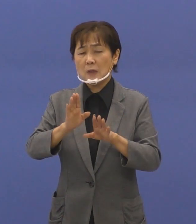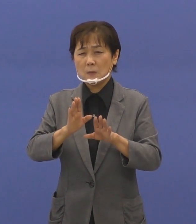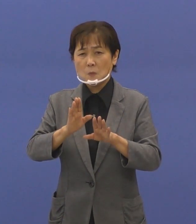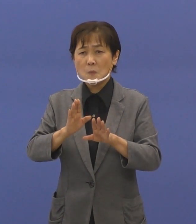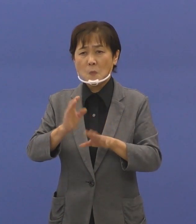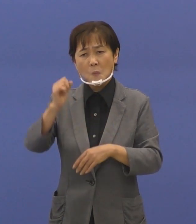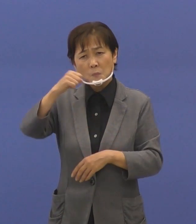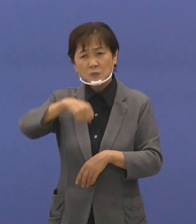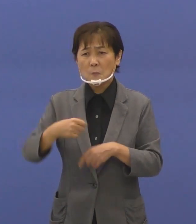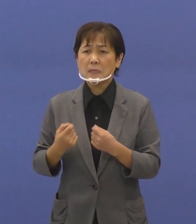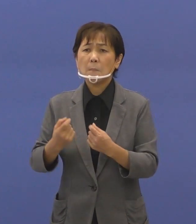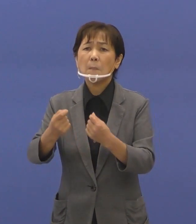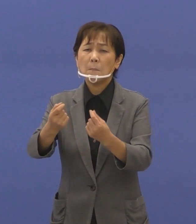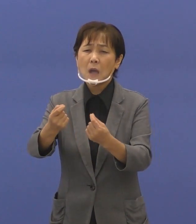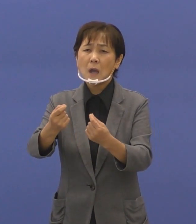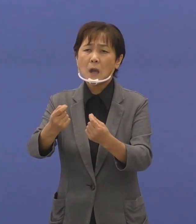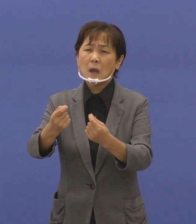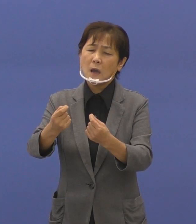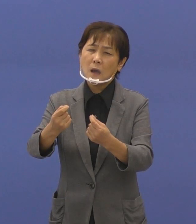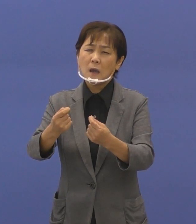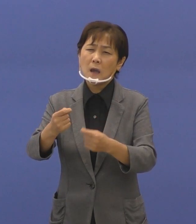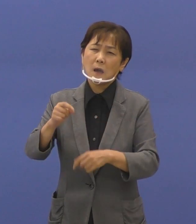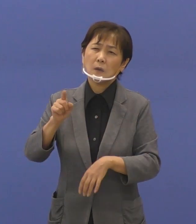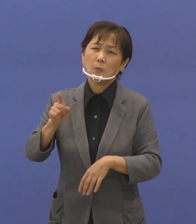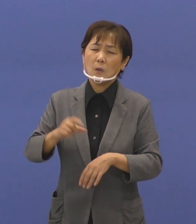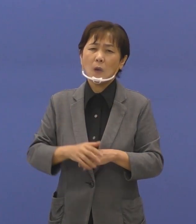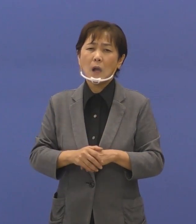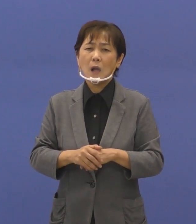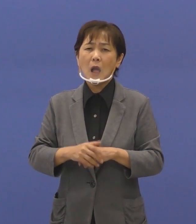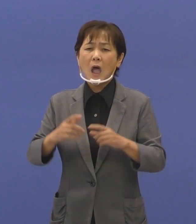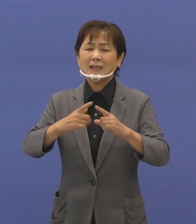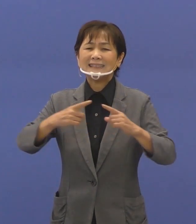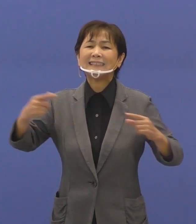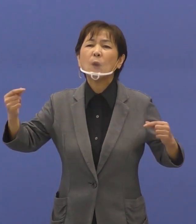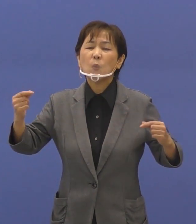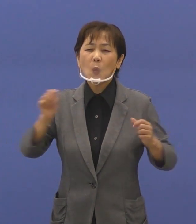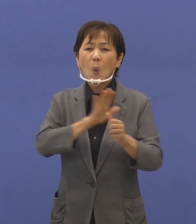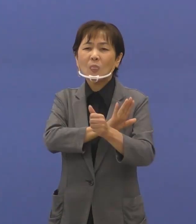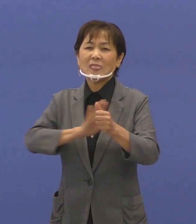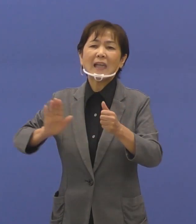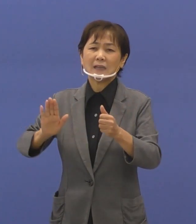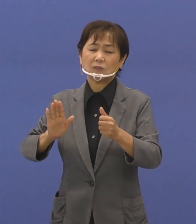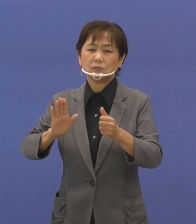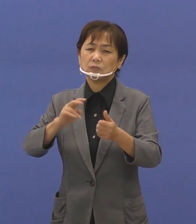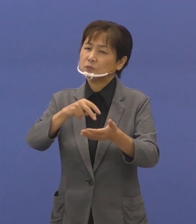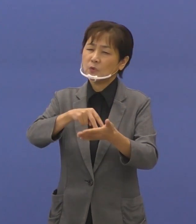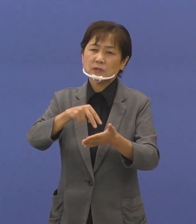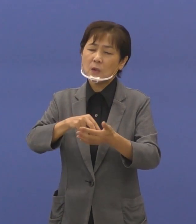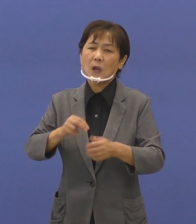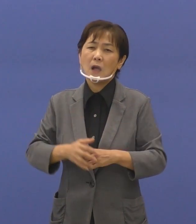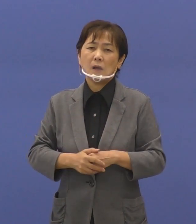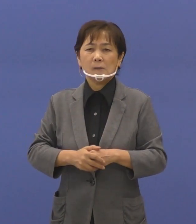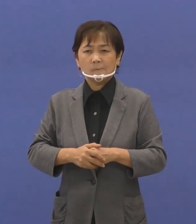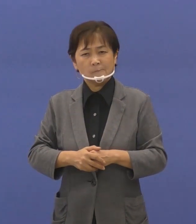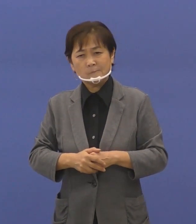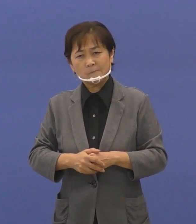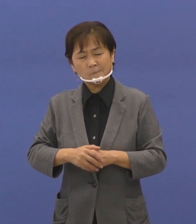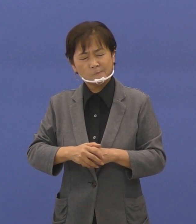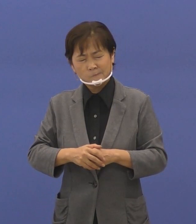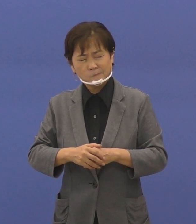こう日本において内閣として仕事がしにくいと思うので、速やかにこ